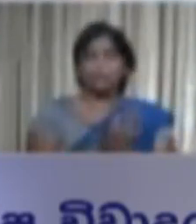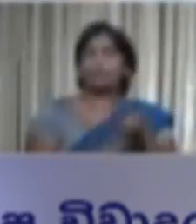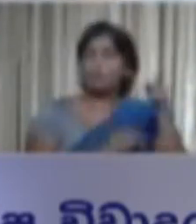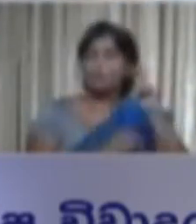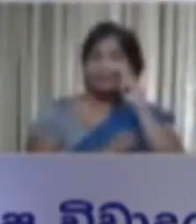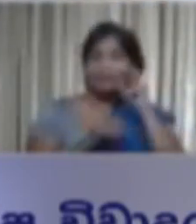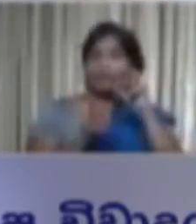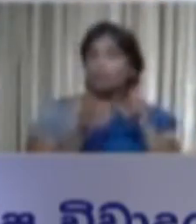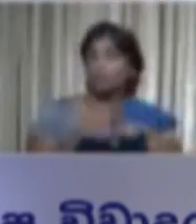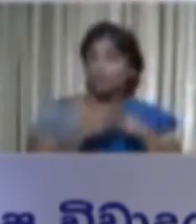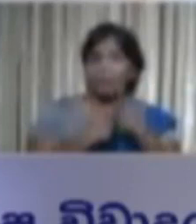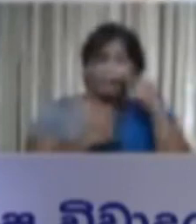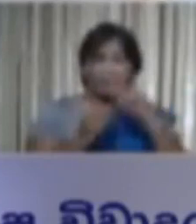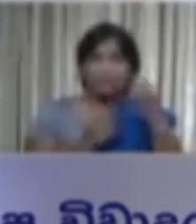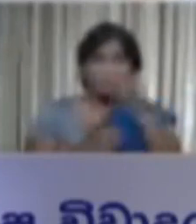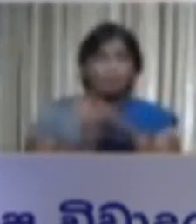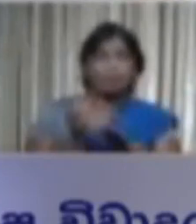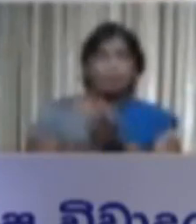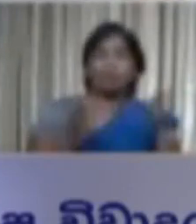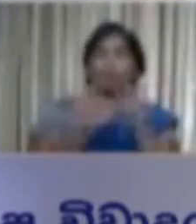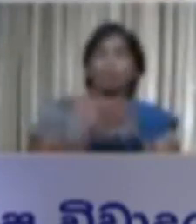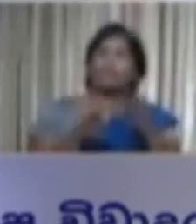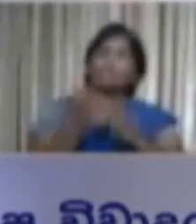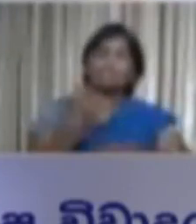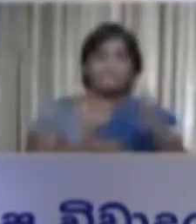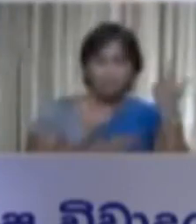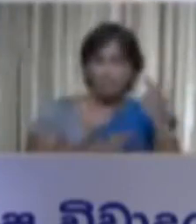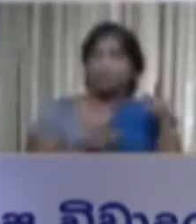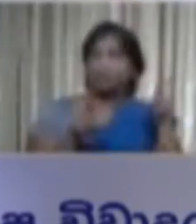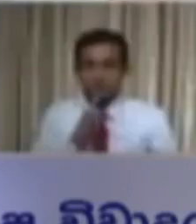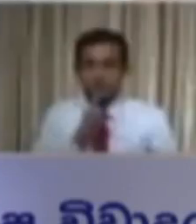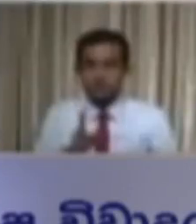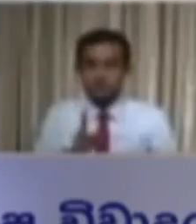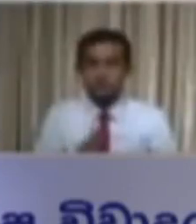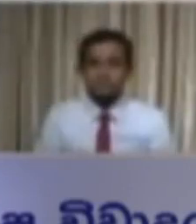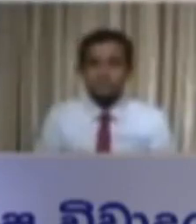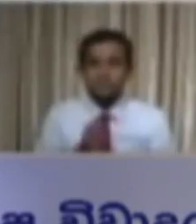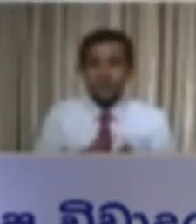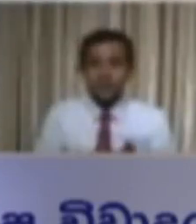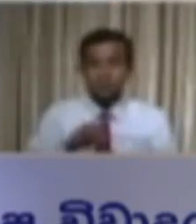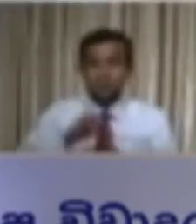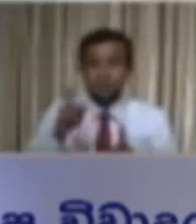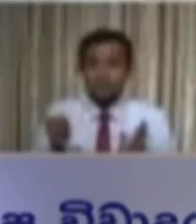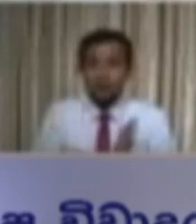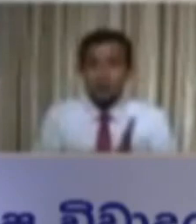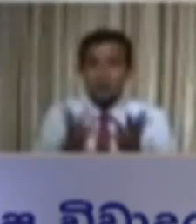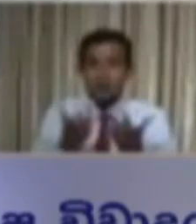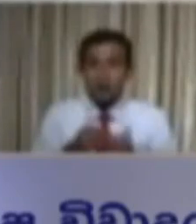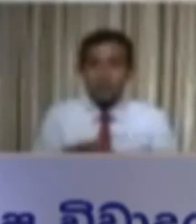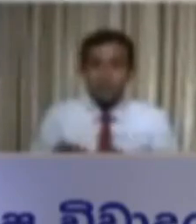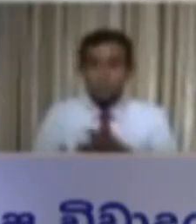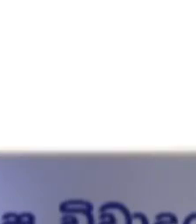නයිජීරියන් කම්පැනියට තෙල් දෙන්න බැරි වුණාම පිරිපහදුම වහලා කියන ඕක විකුණන්න වෙනවා කියලා. මේක තමයි ඇත්ත කතාව. වසර දසලක්ෂ ගණනක් මේ මහ